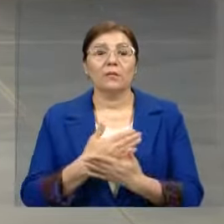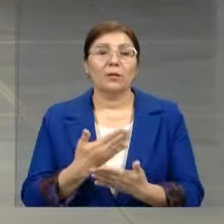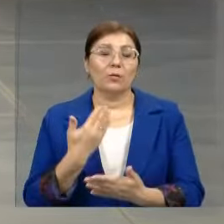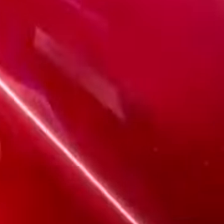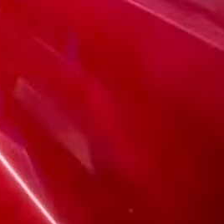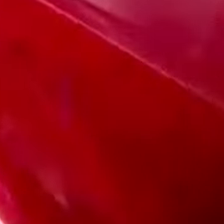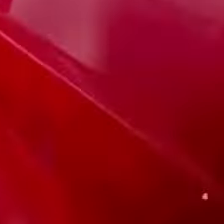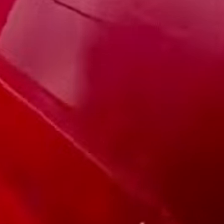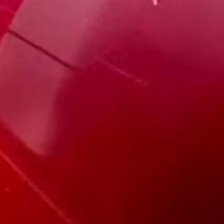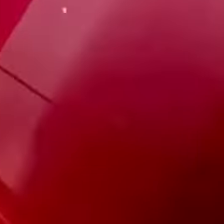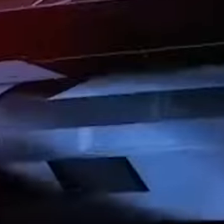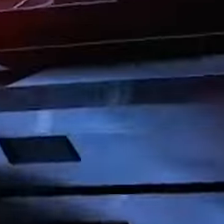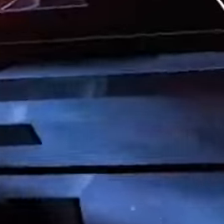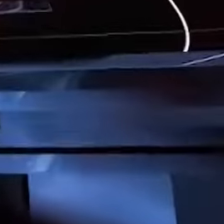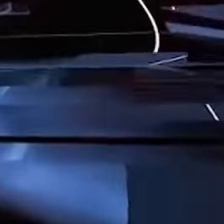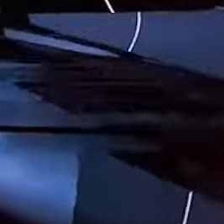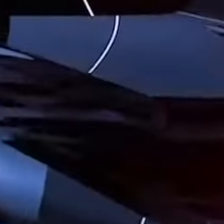недели.